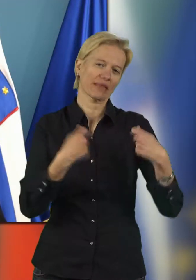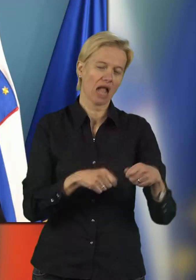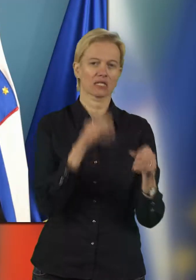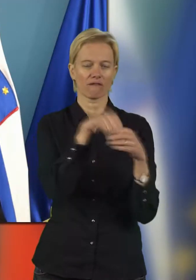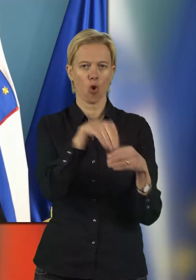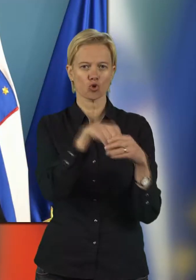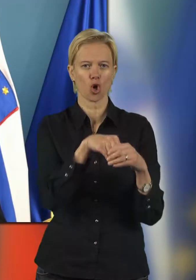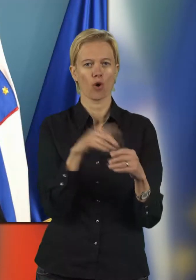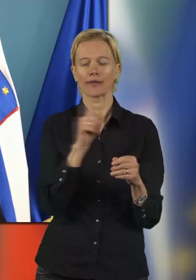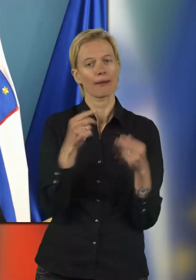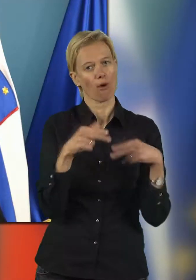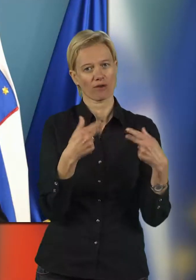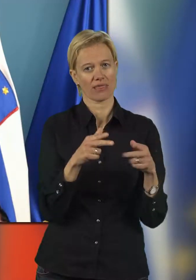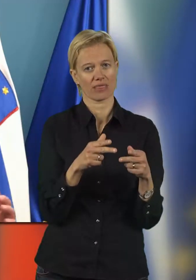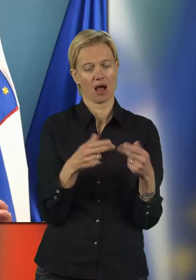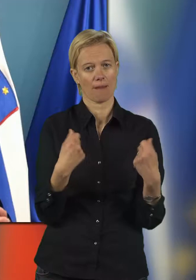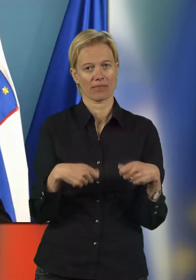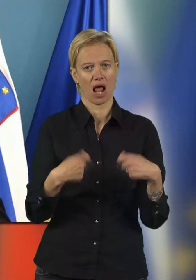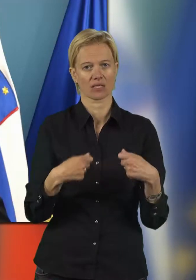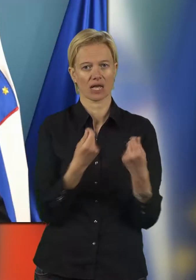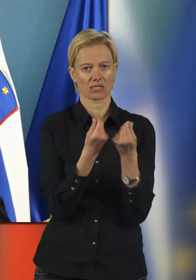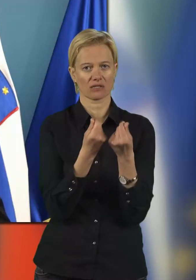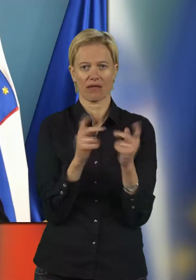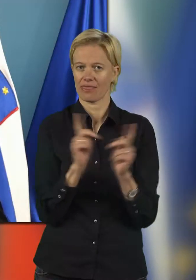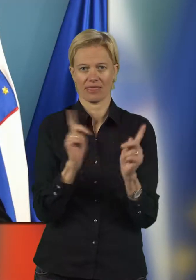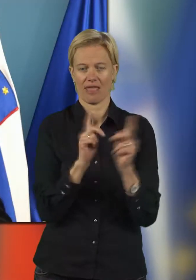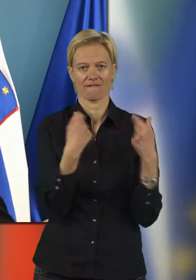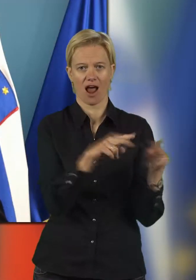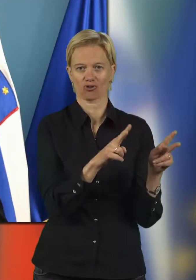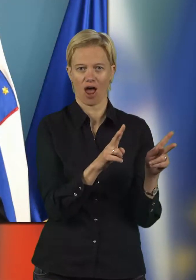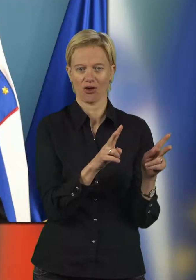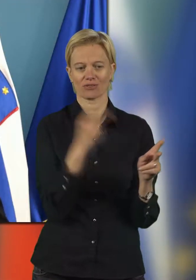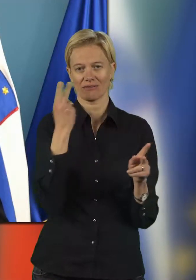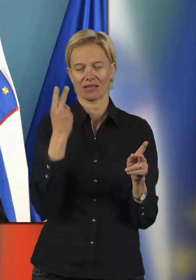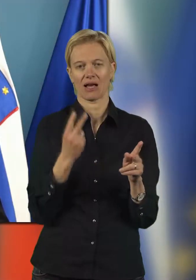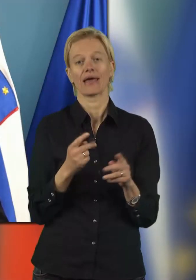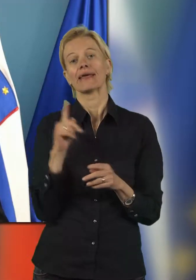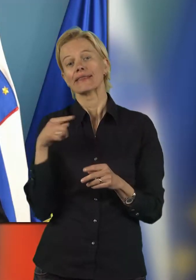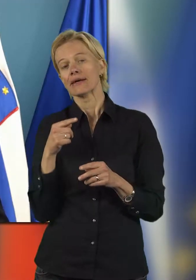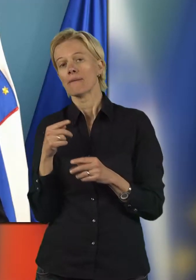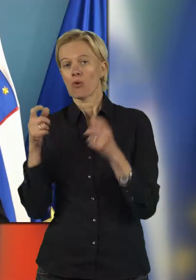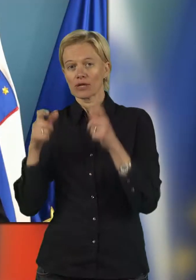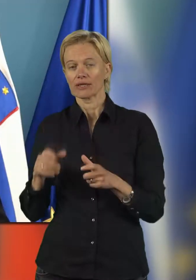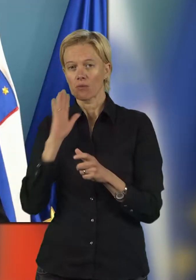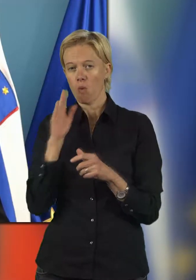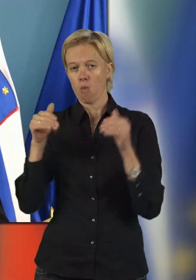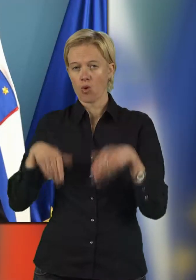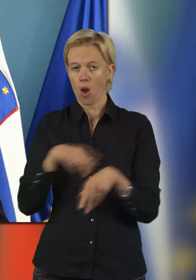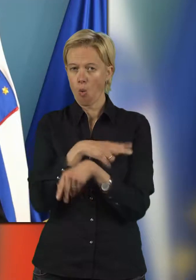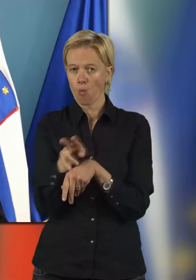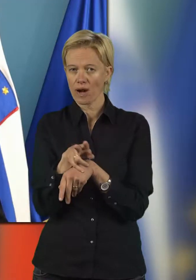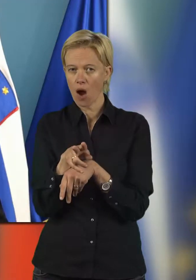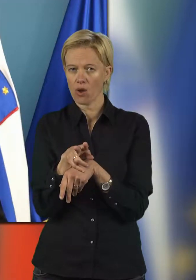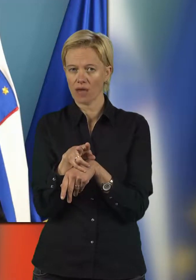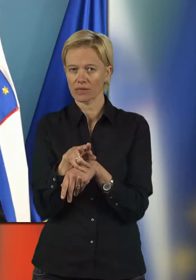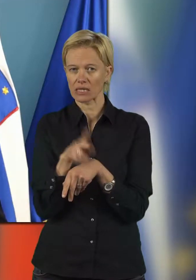za povračilo kapitalskih vložkov. Nepovratne evropska sredstva se seveda ne vračajo in seveda podjetje bo